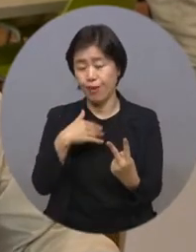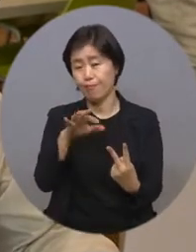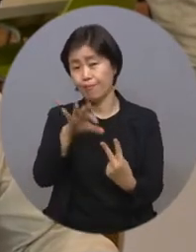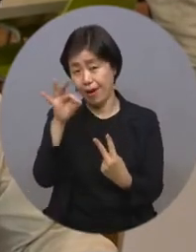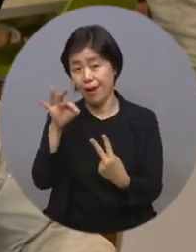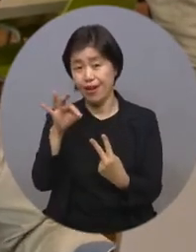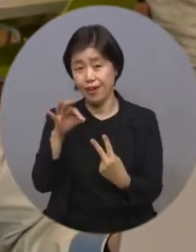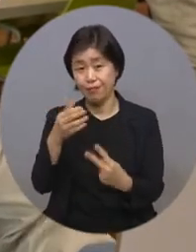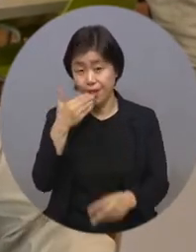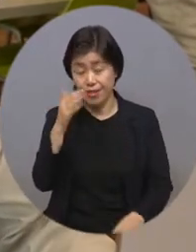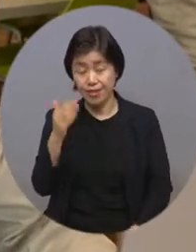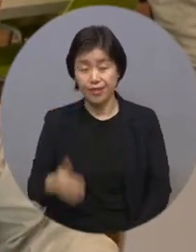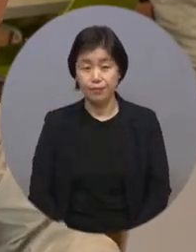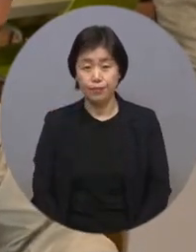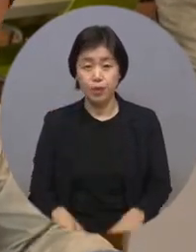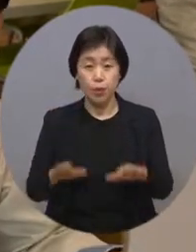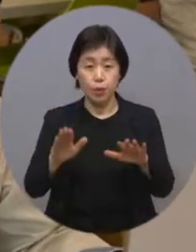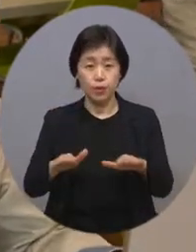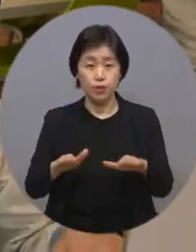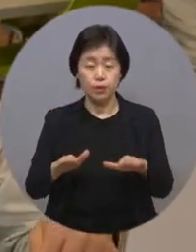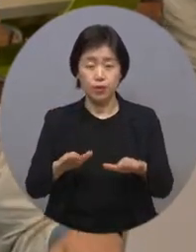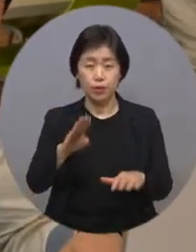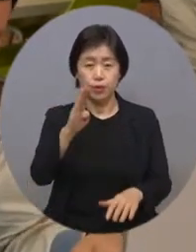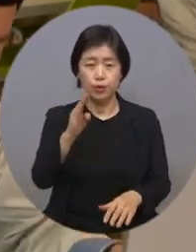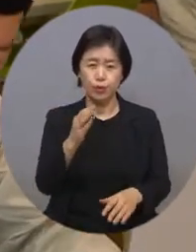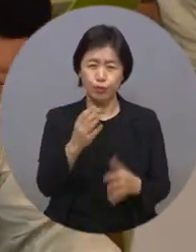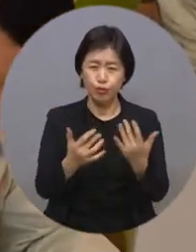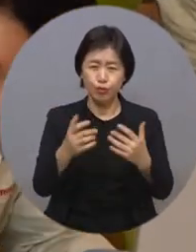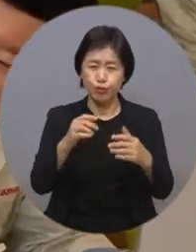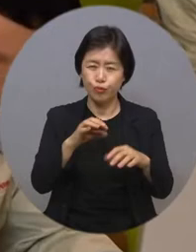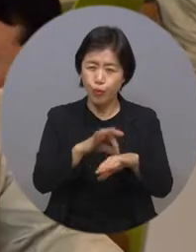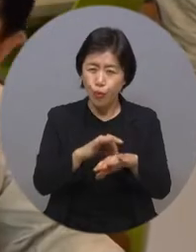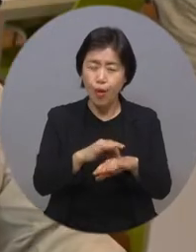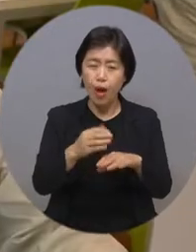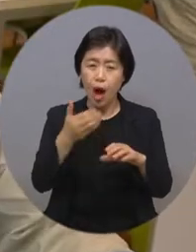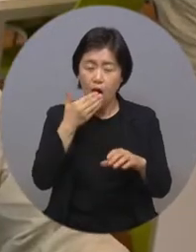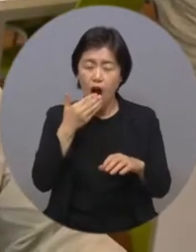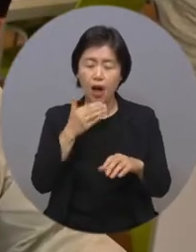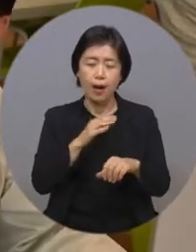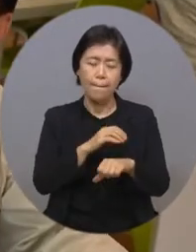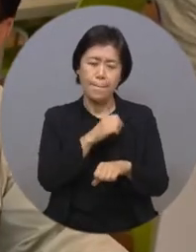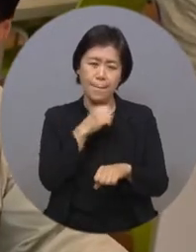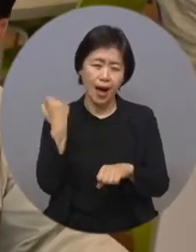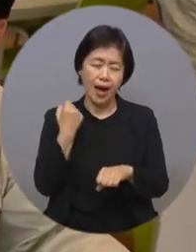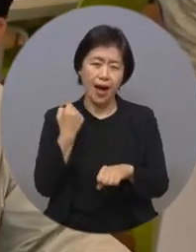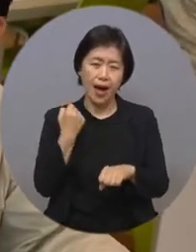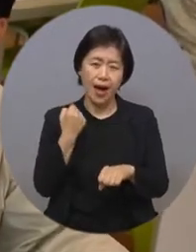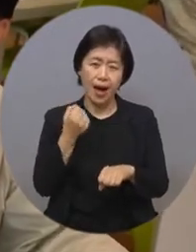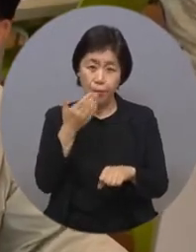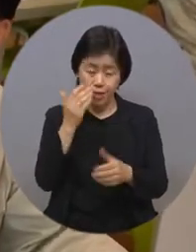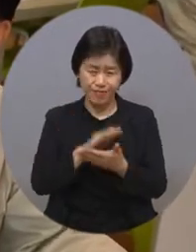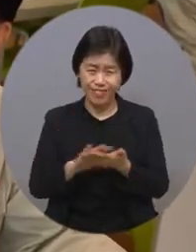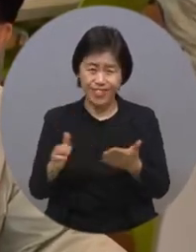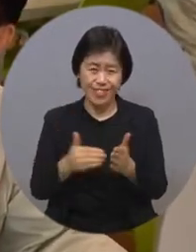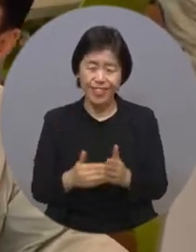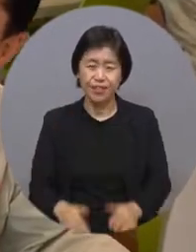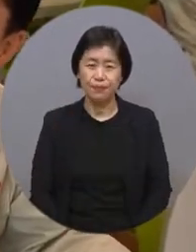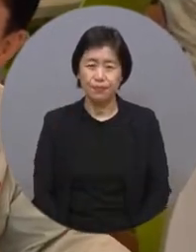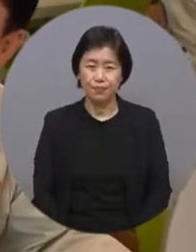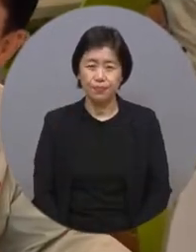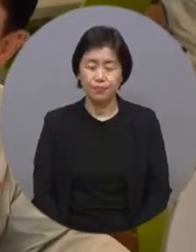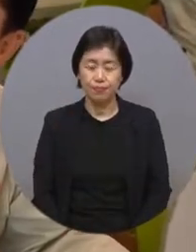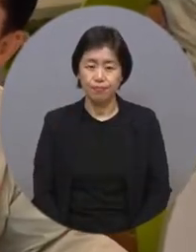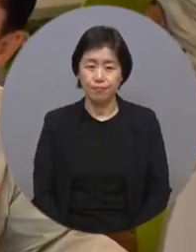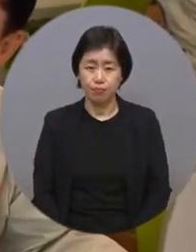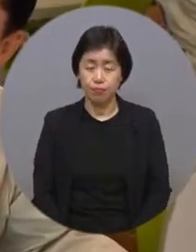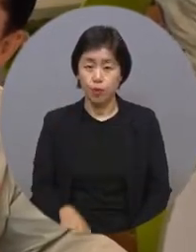이제 먹는데요. 오늘 불고기 덮밥 맛있어서 다 먹었습니다. 저희 지금 캐논코리아 주식회사 식당이 네. 진짜